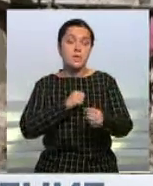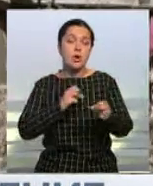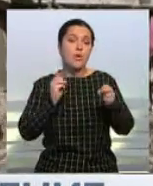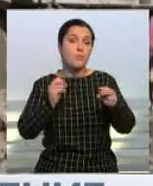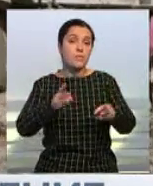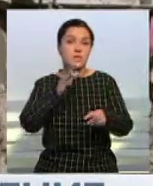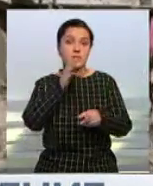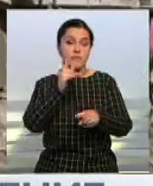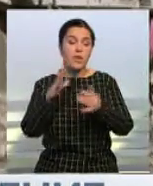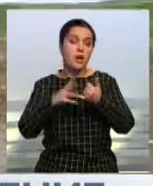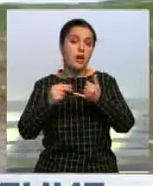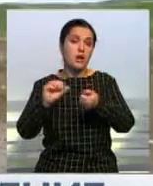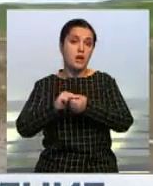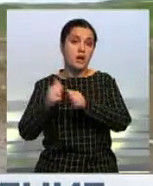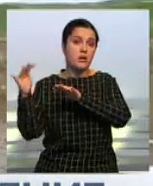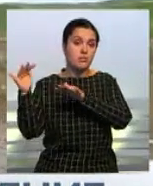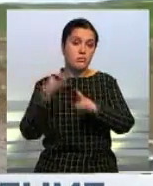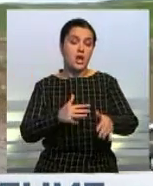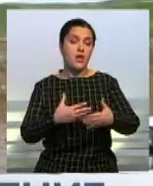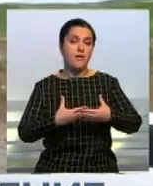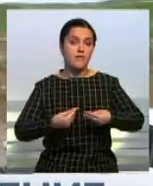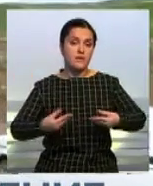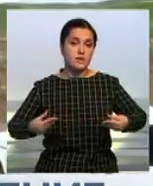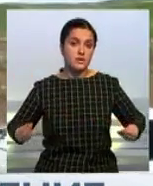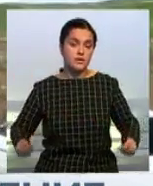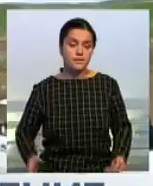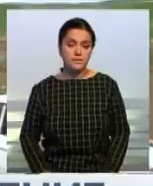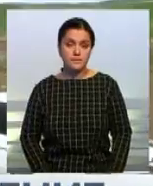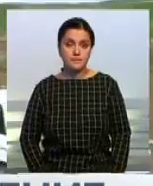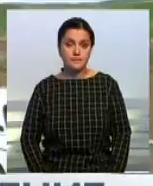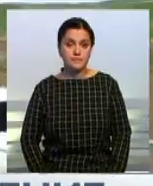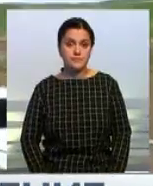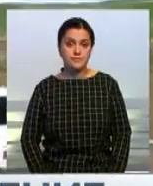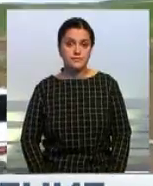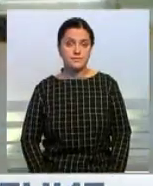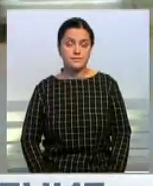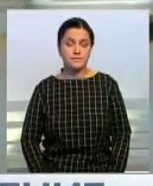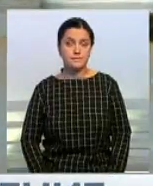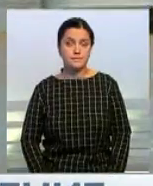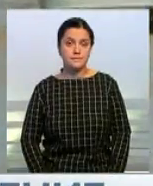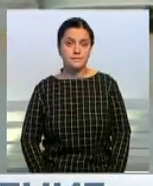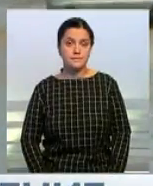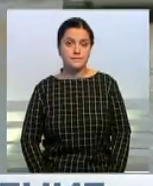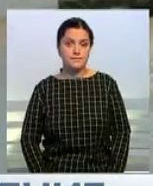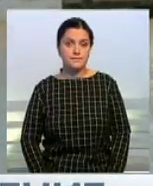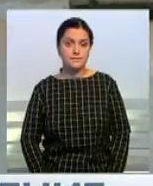когда возможны оползни, это весна. Бакычер Маша, специально для Хабар-24, Бишкек, Кыргызстан.